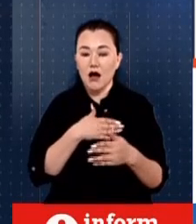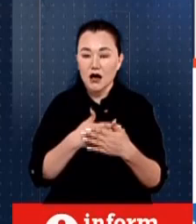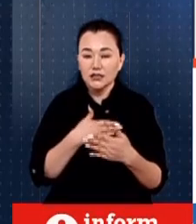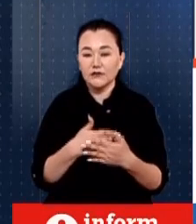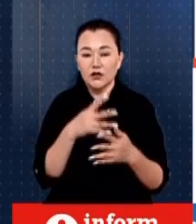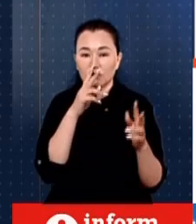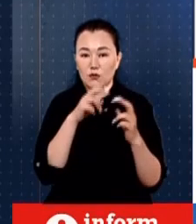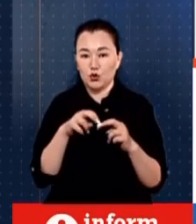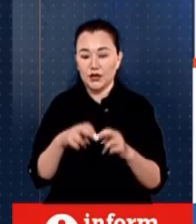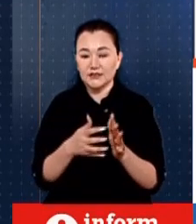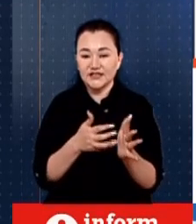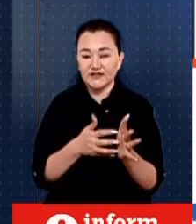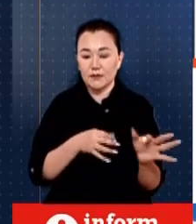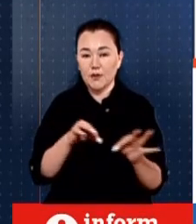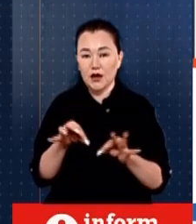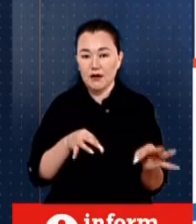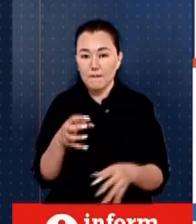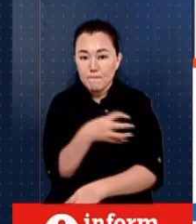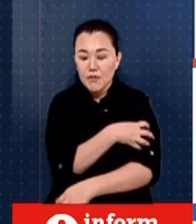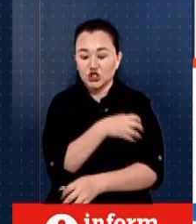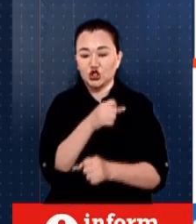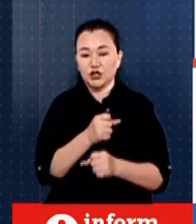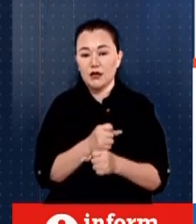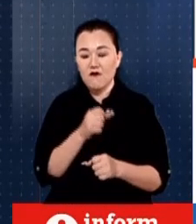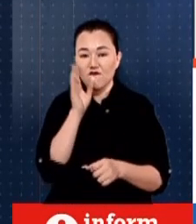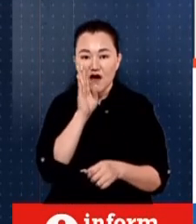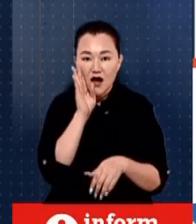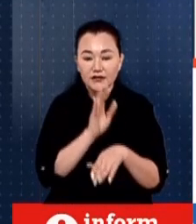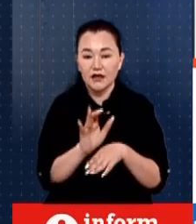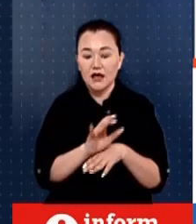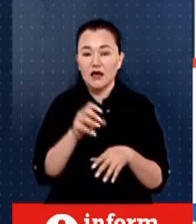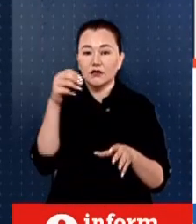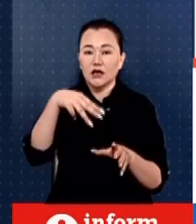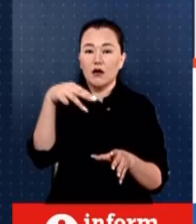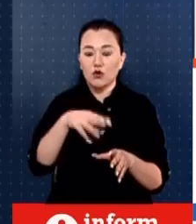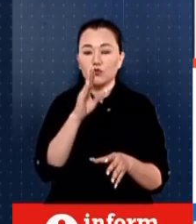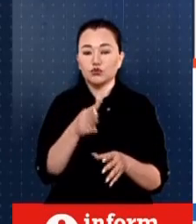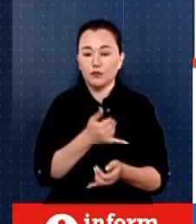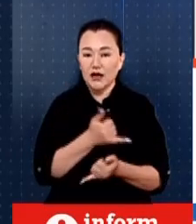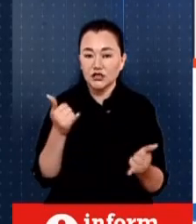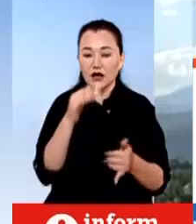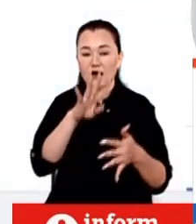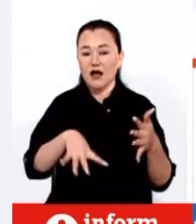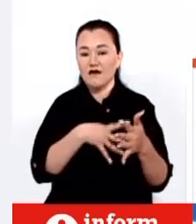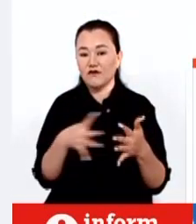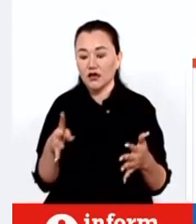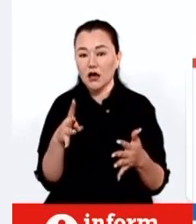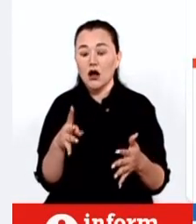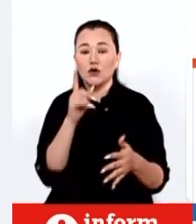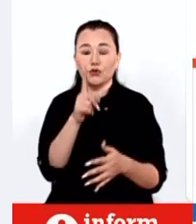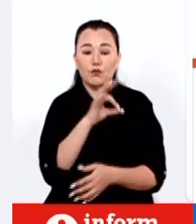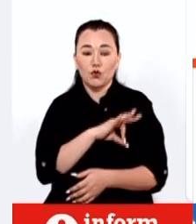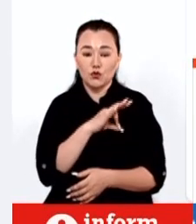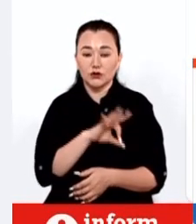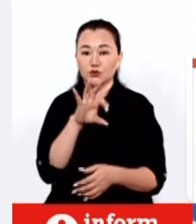наблюдается дефицит проектных мощностей по производству воды и якобы набор в кранах будет подаваться по графику. Однако